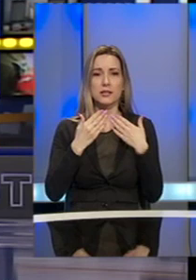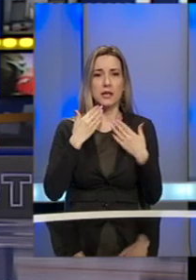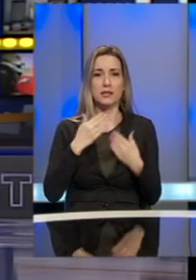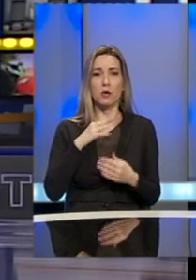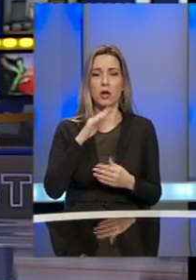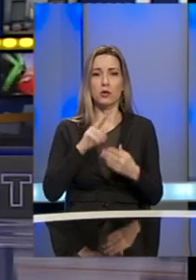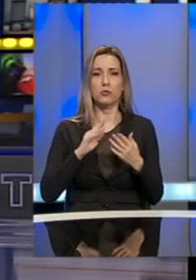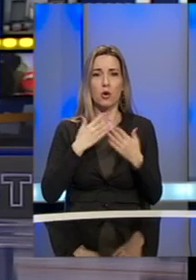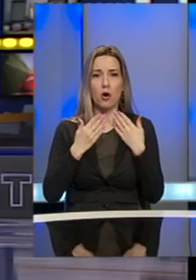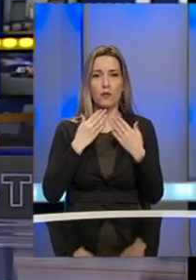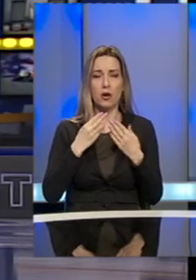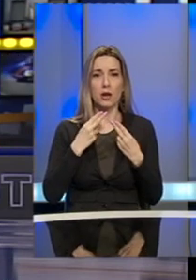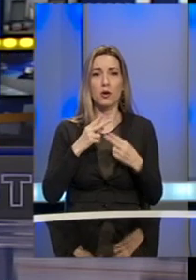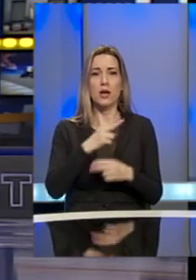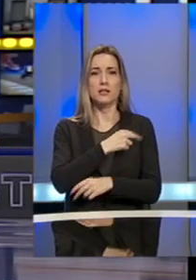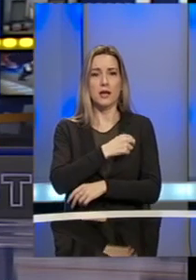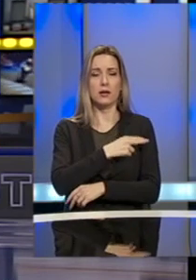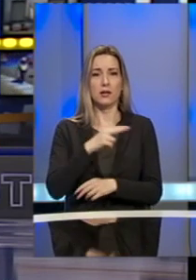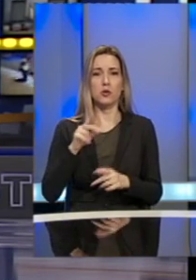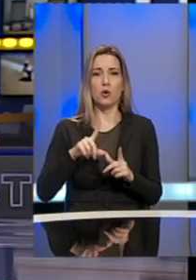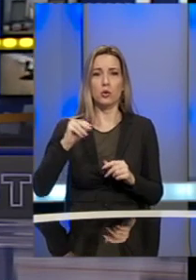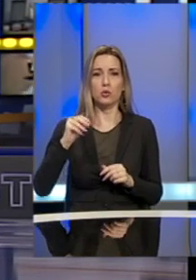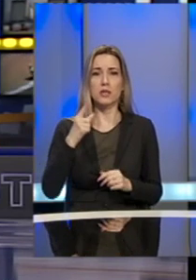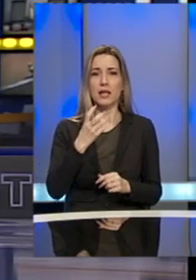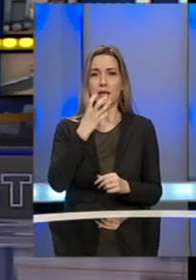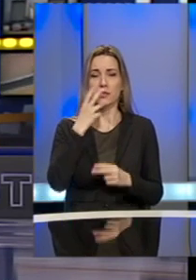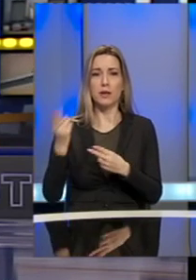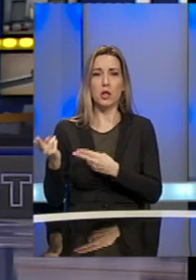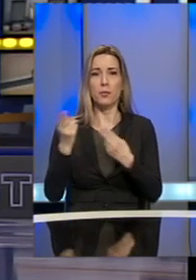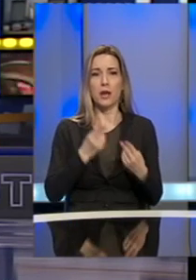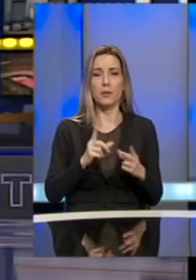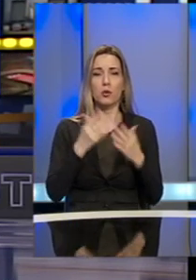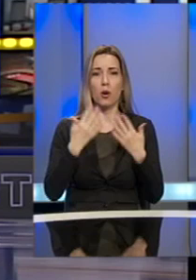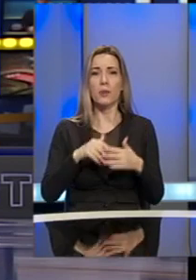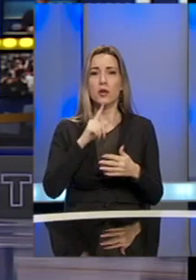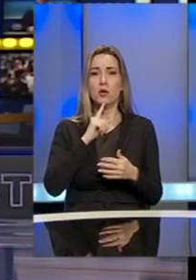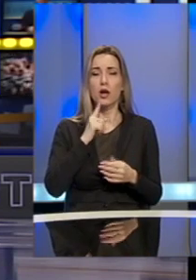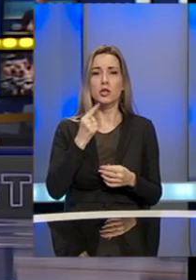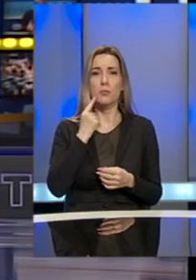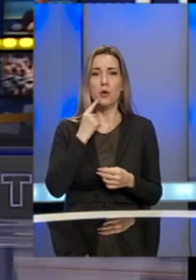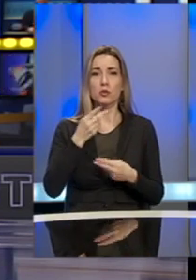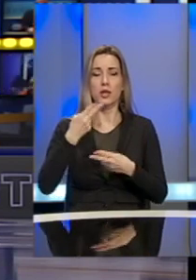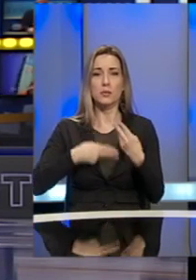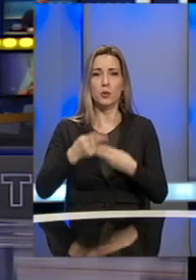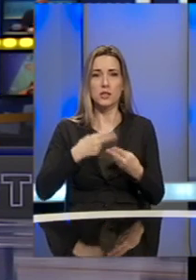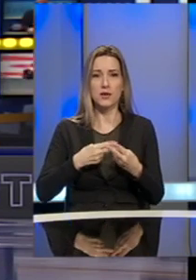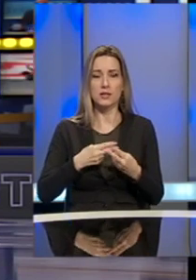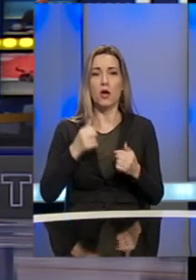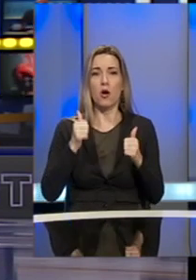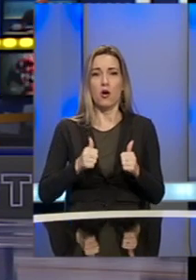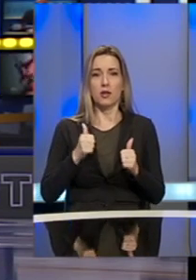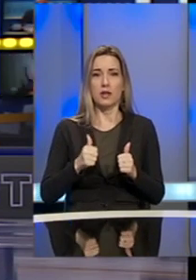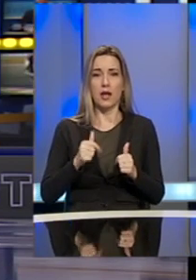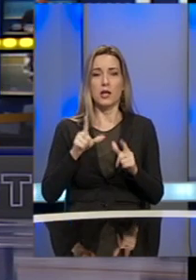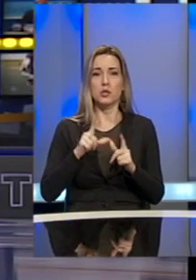je dogovoreno i da se iza kliničkog centra u Tuzli jedan respirator prebaci u kompaniju koja će ga pokušati proizvesti. Od danas